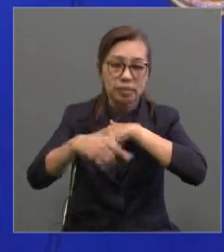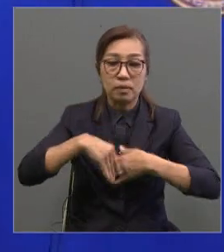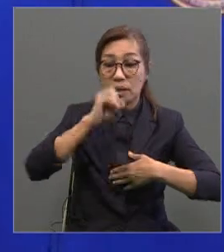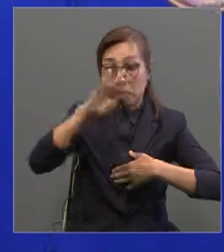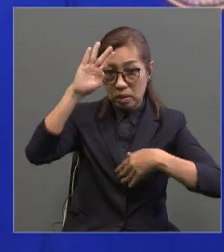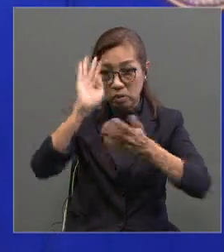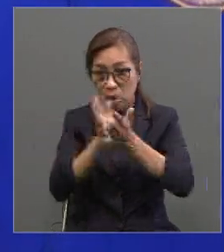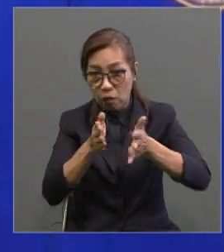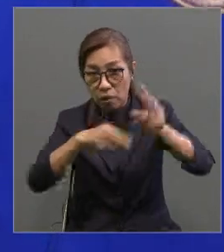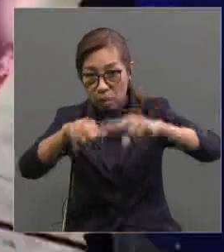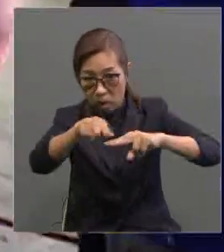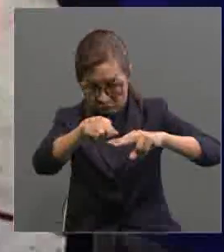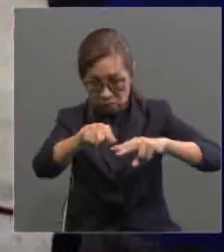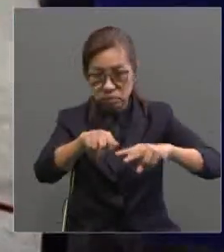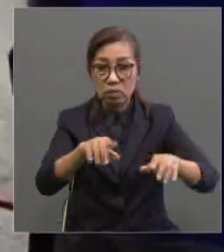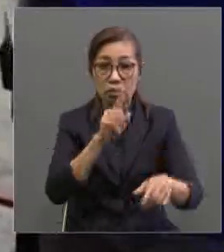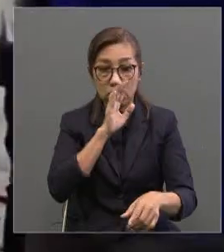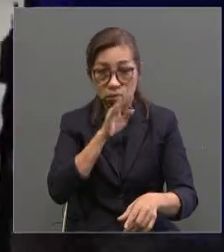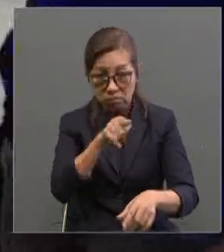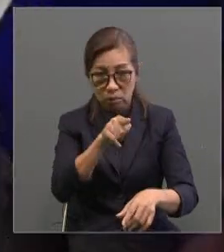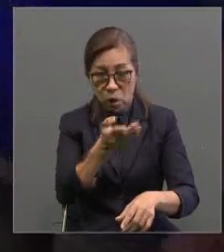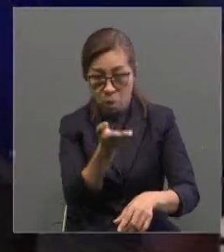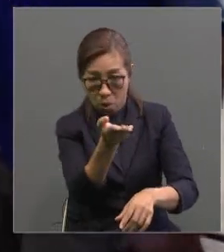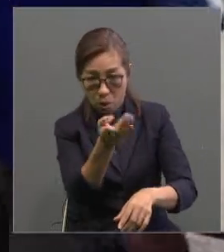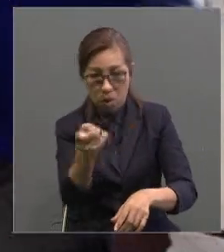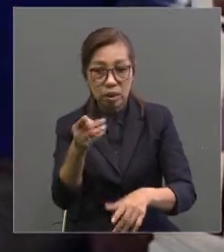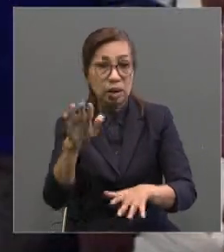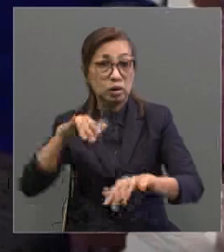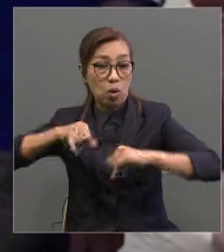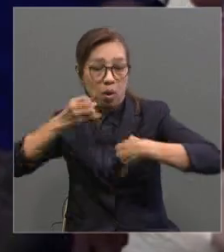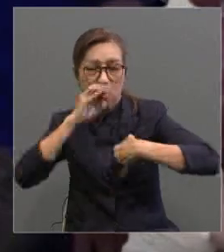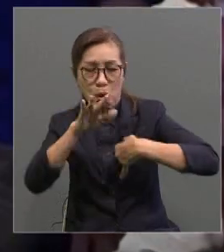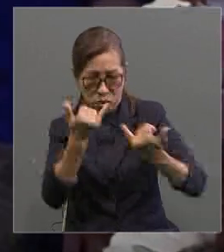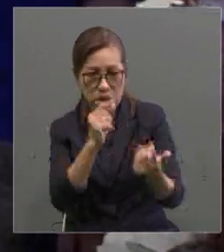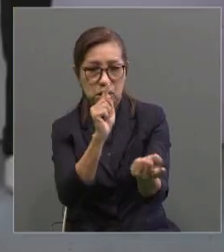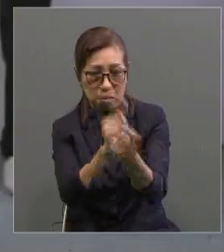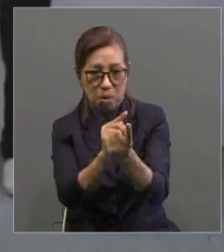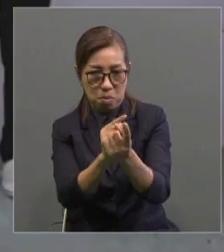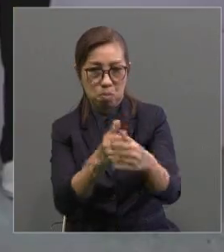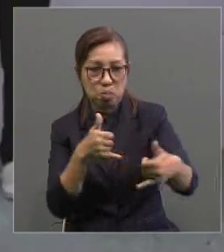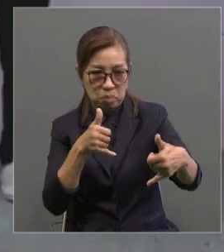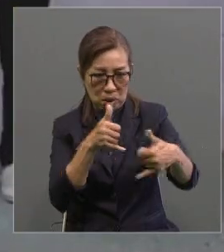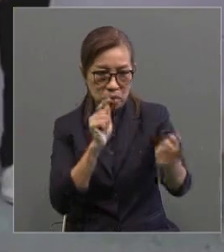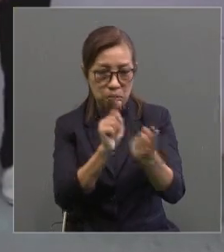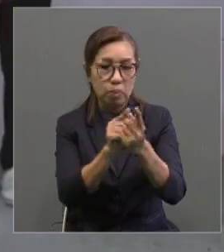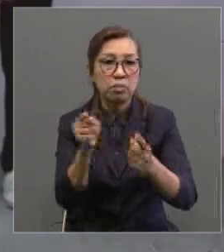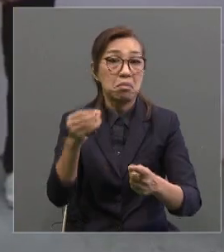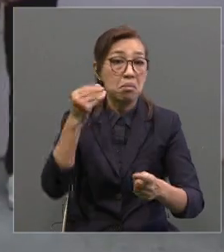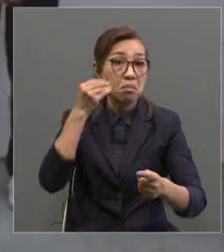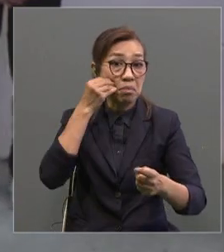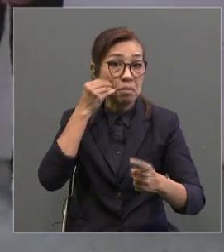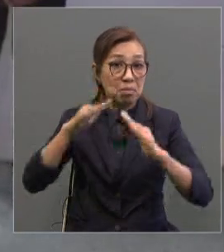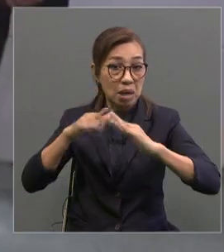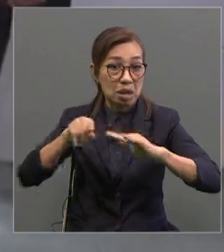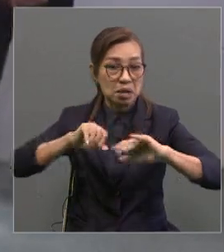ปฏิบัติการพิเศษกรมการปกครองต่อเลยนะครับว่าจะขอเข้ามอบตัวในวันนี้ทั้งนี้ครับเจ้าของไร่อ้อยรายดังกล่าวนั้นเป็นผู้มีอิทธิพล